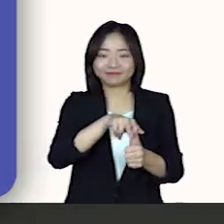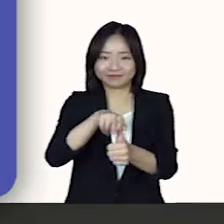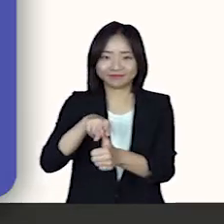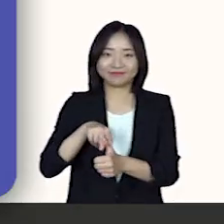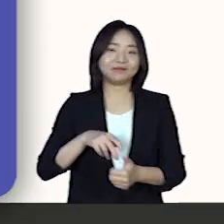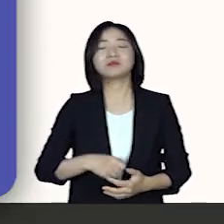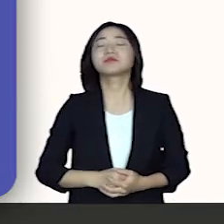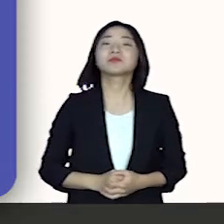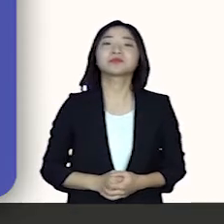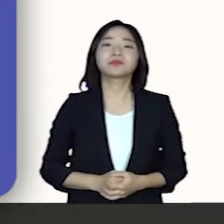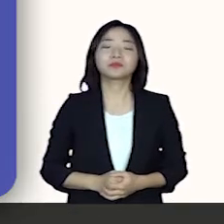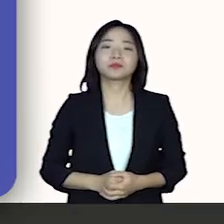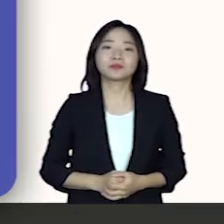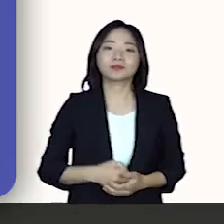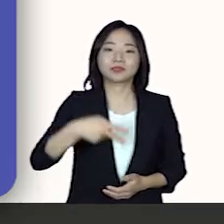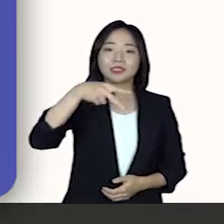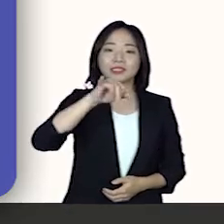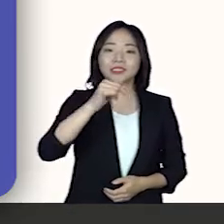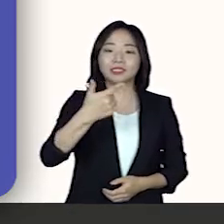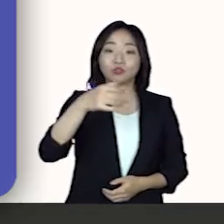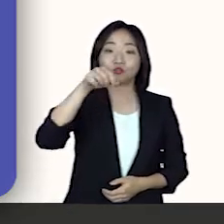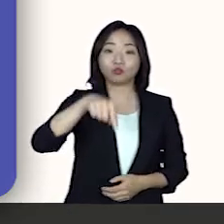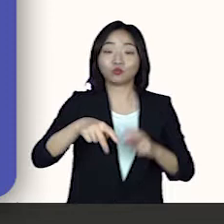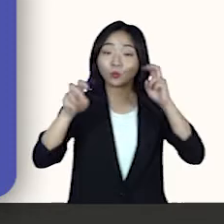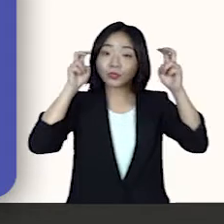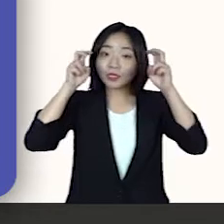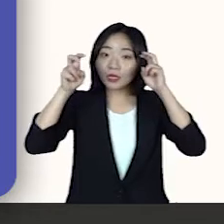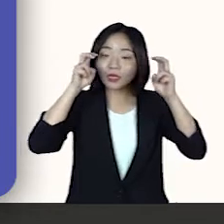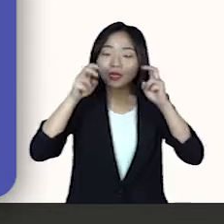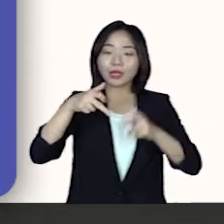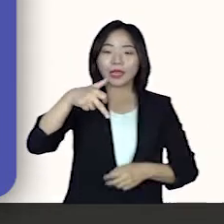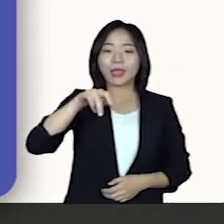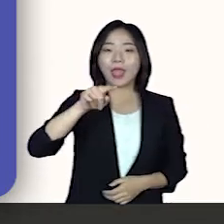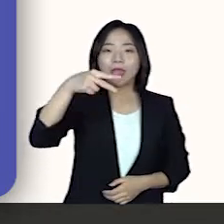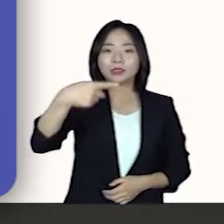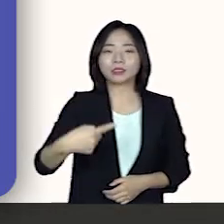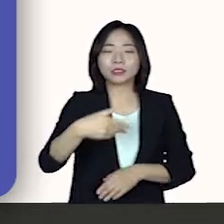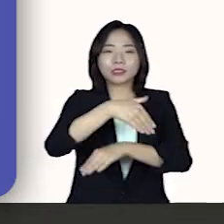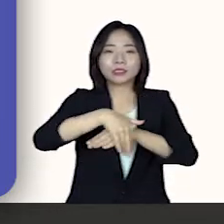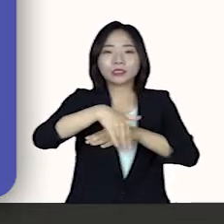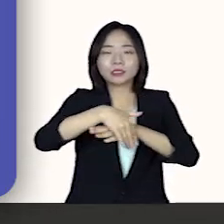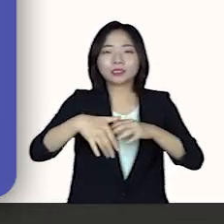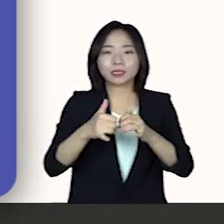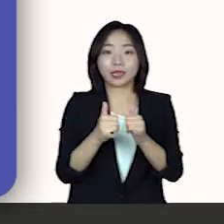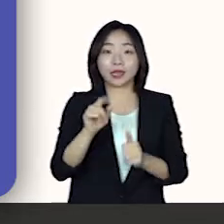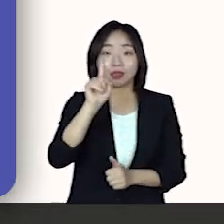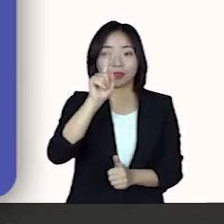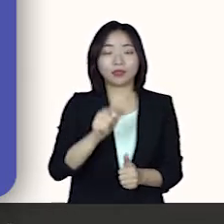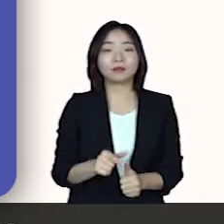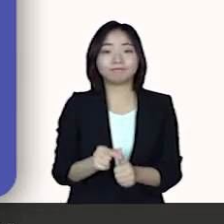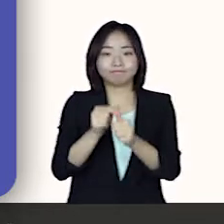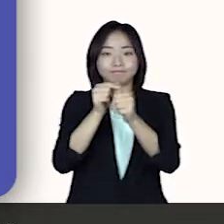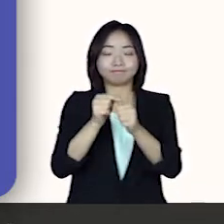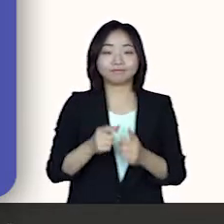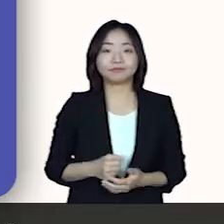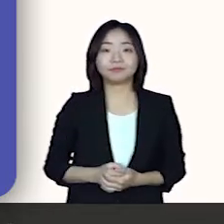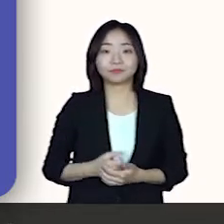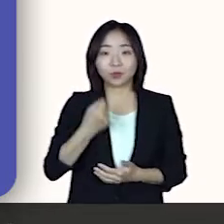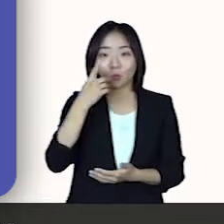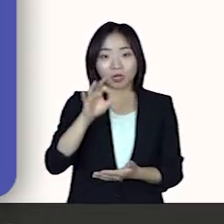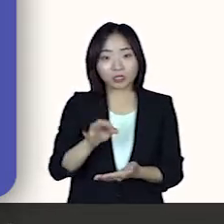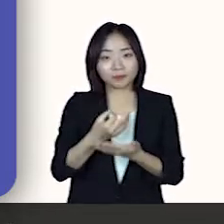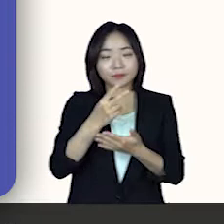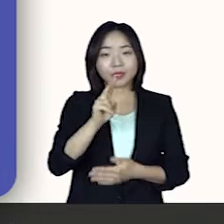취업정보입니다. 주식회사 신우레이저테크에서 CAD 설계원 1명을 모집합니다. 임금은